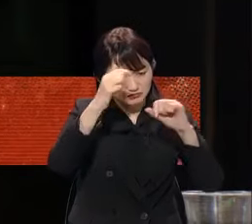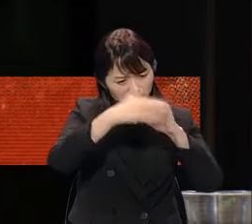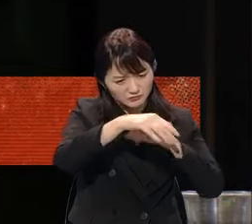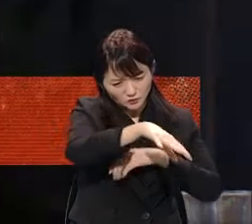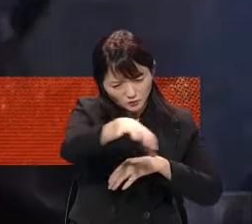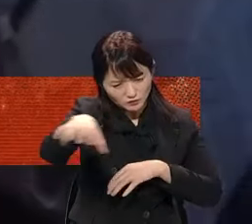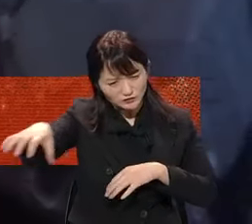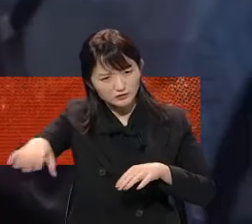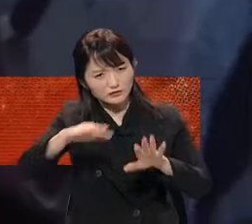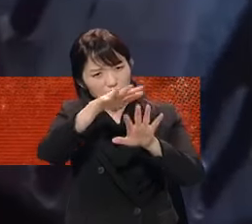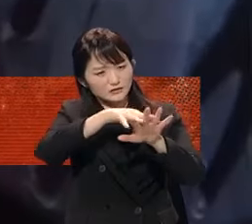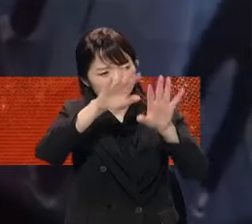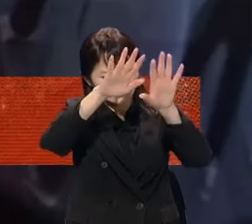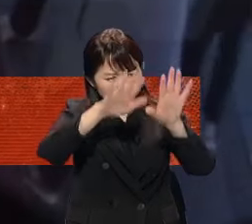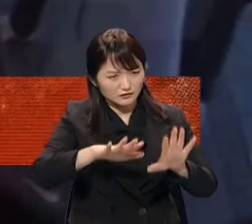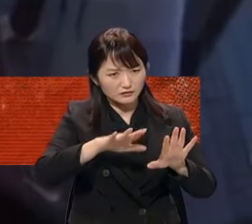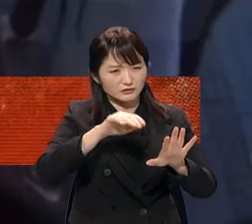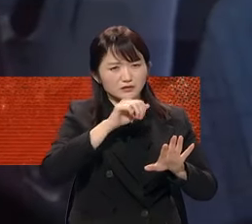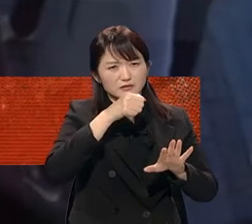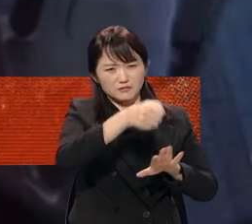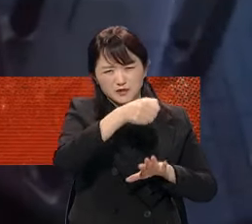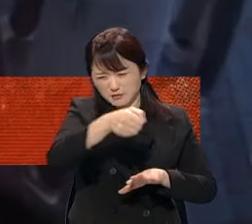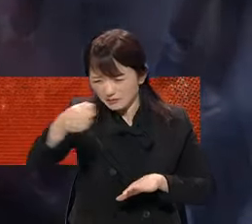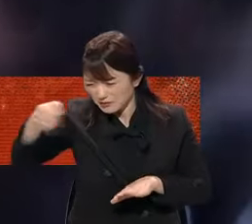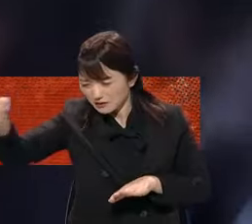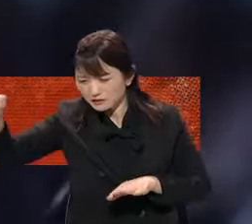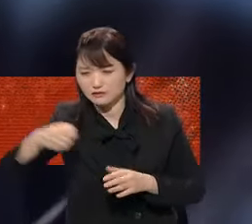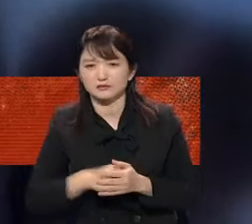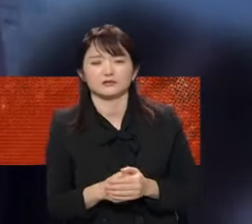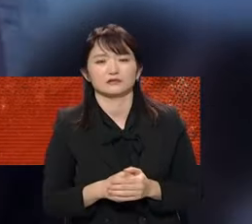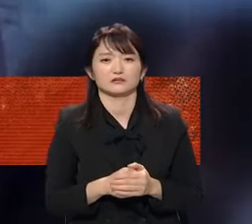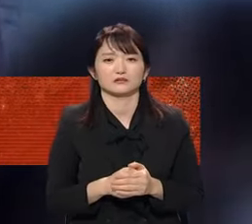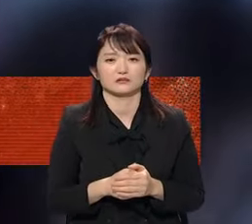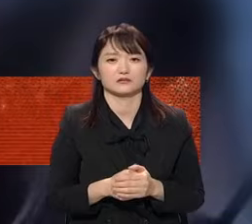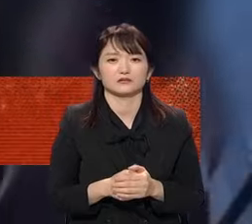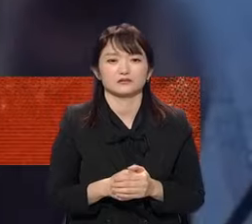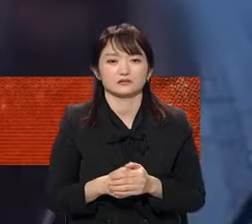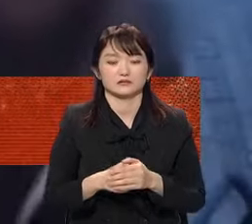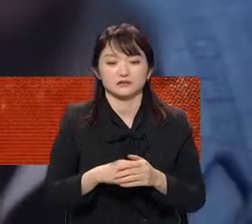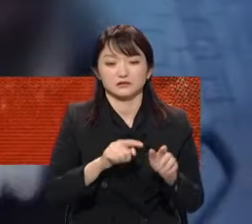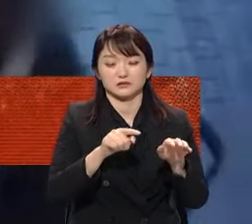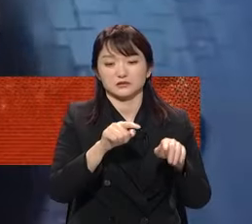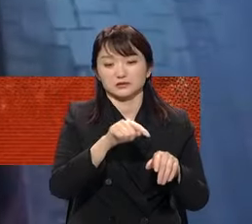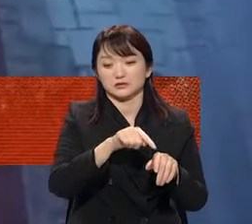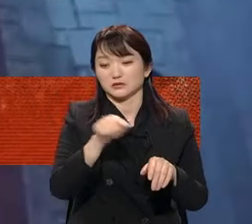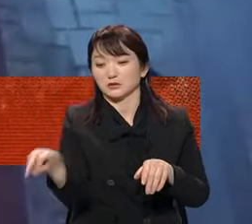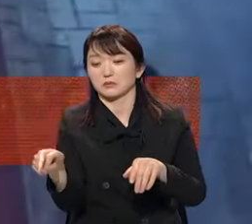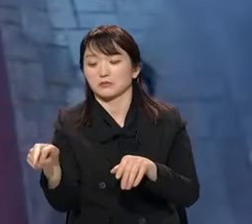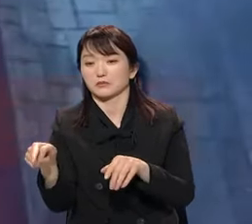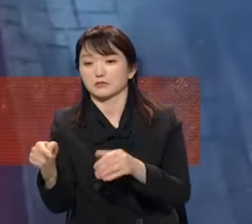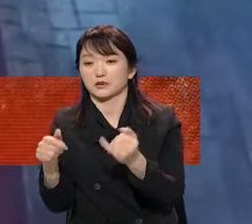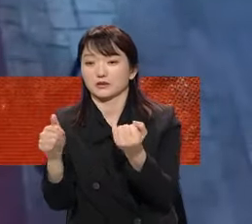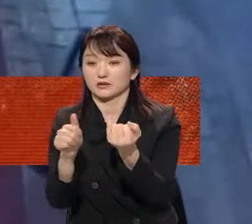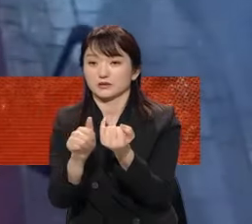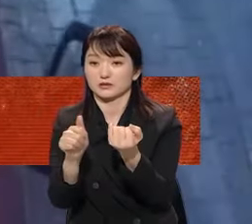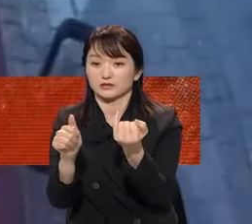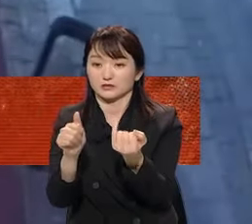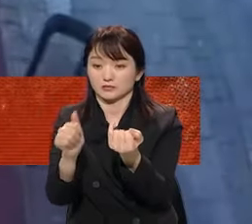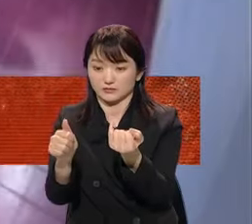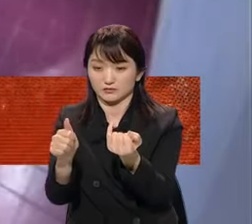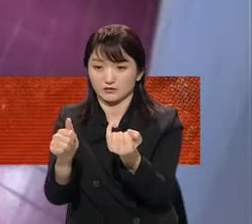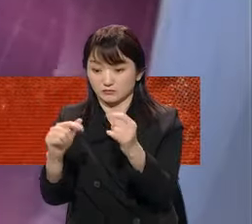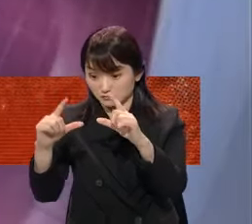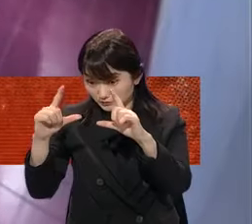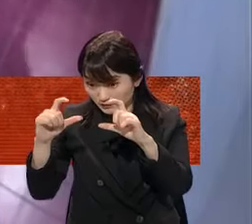커튼들을 때리고 또 발판에 올라가서 옆 부스에서 사진 찍는 커플을 엿보려고도 합니다. 또 이 부스 안에 커플이 있는 걸 알고 커튼을